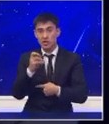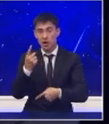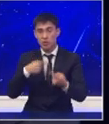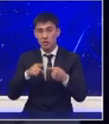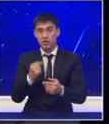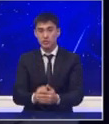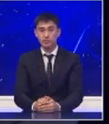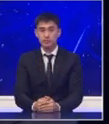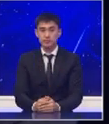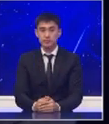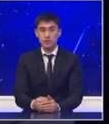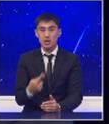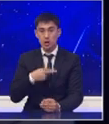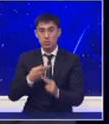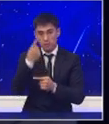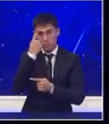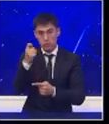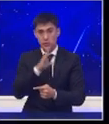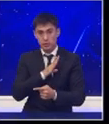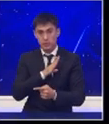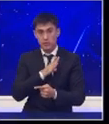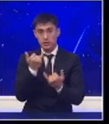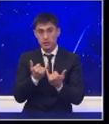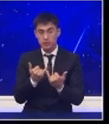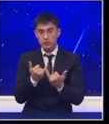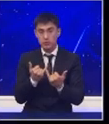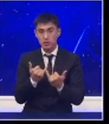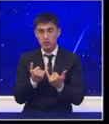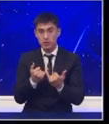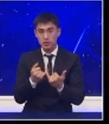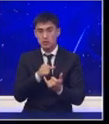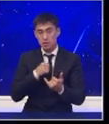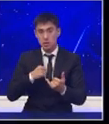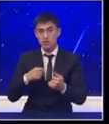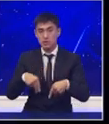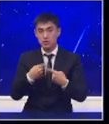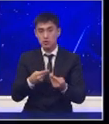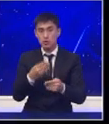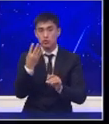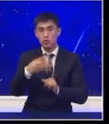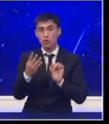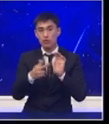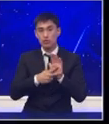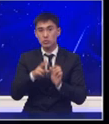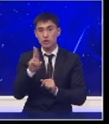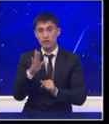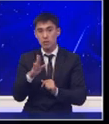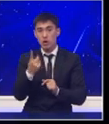обратно. Я об этом предупредил. На сегодня добровольно возвращено 48 квартир.